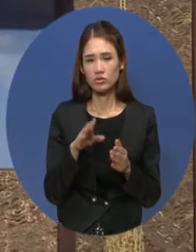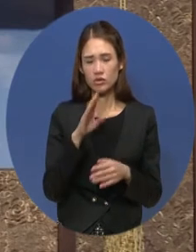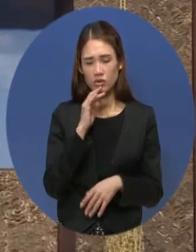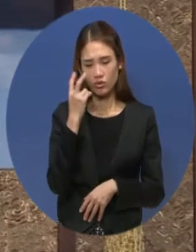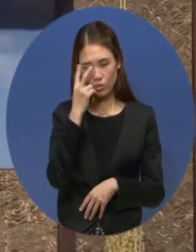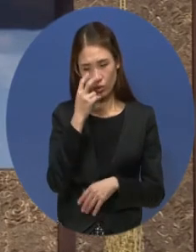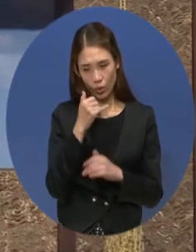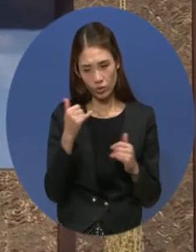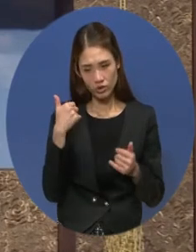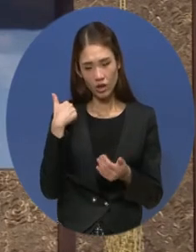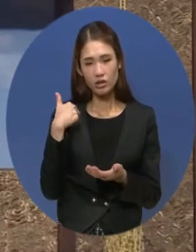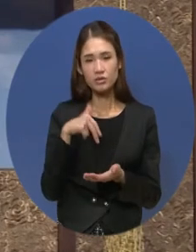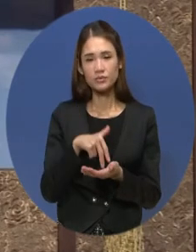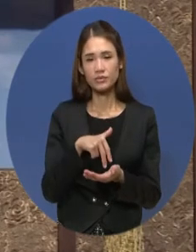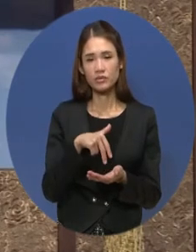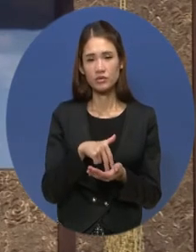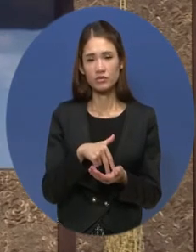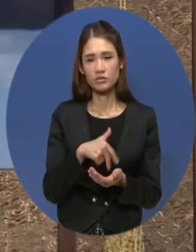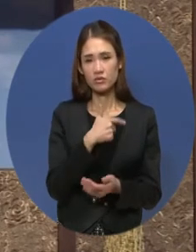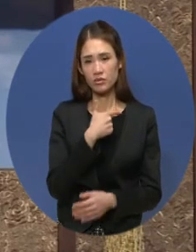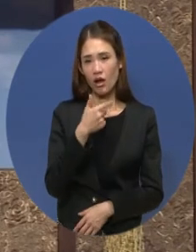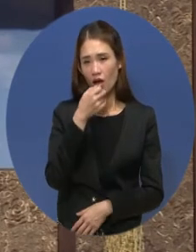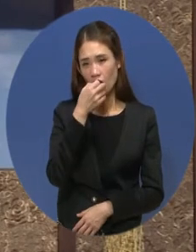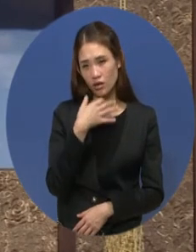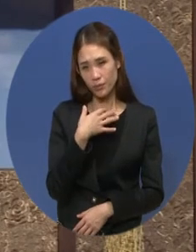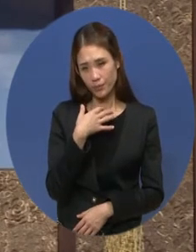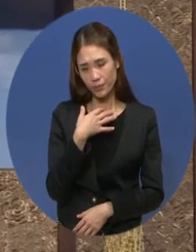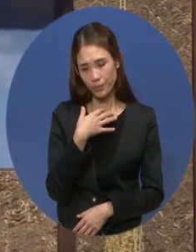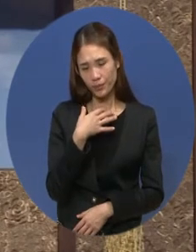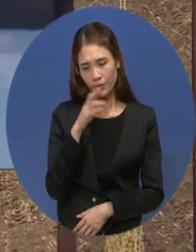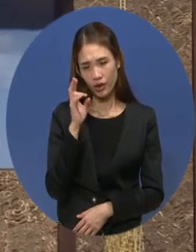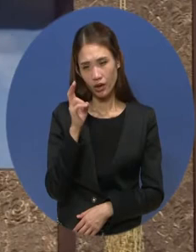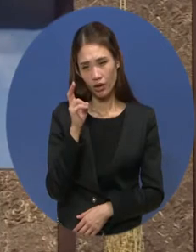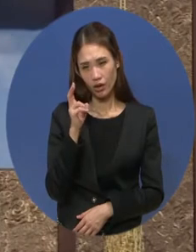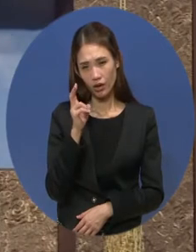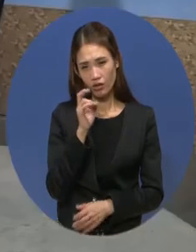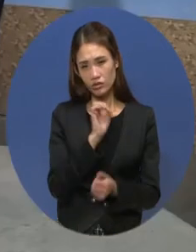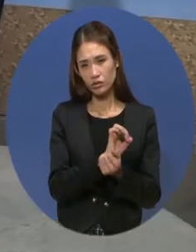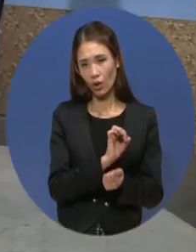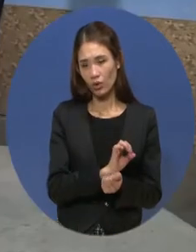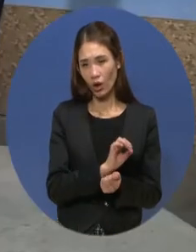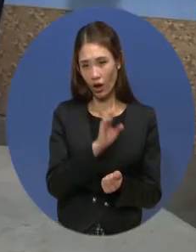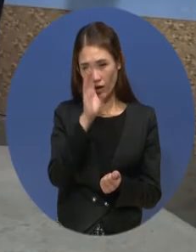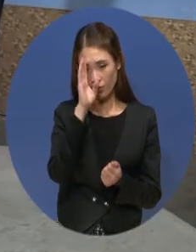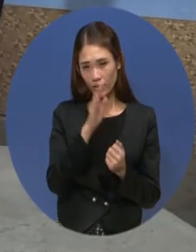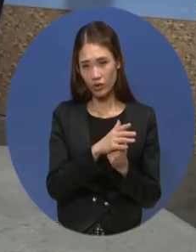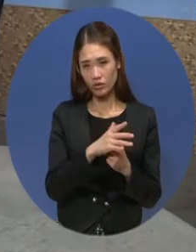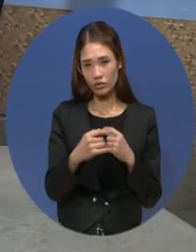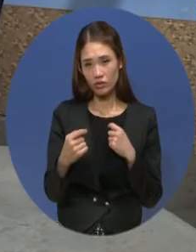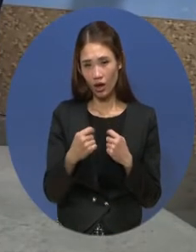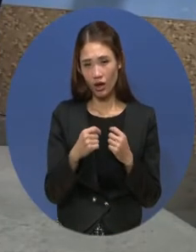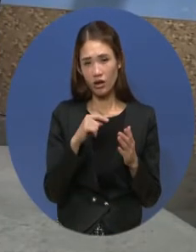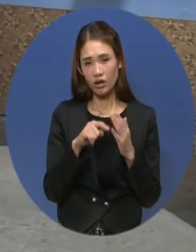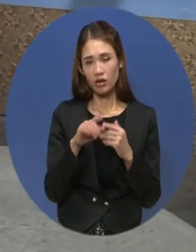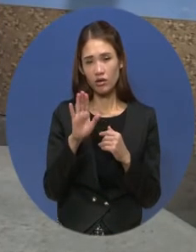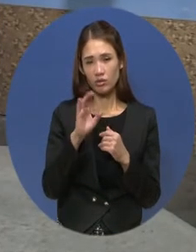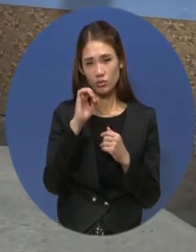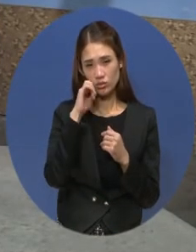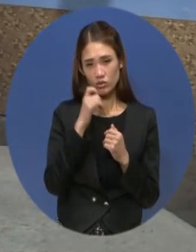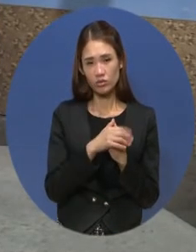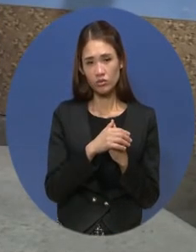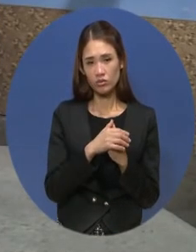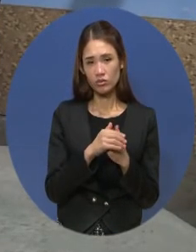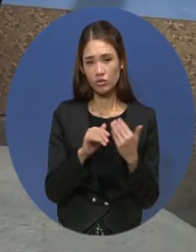입장에서는 에 짖어 굉장히 힘든 긁혀 그런게 전혀 빵이 다 보니까 또 접촉하도록 힘들고 보조 저희가 이제